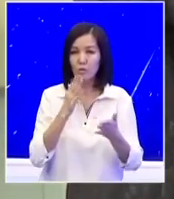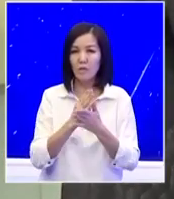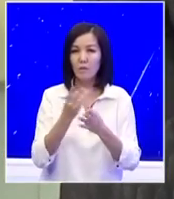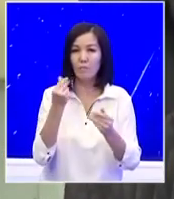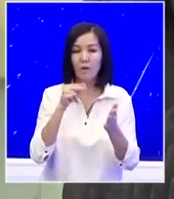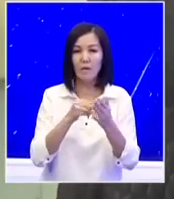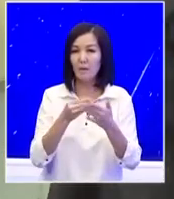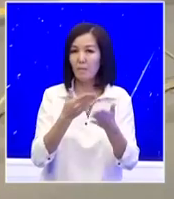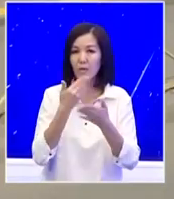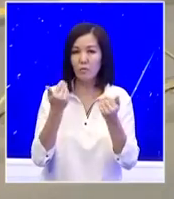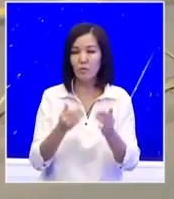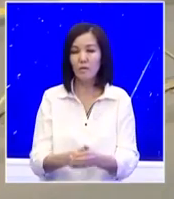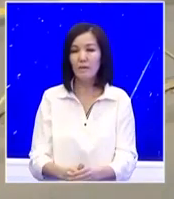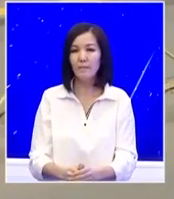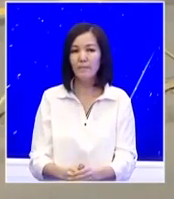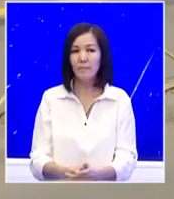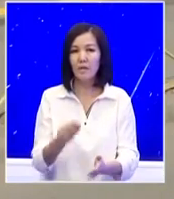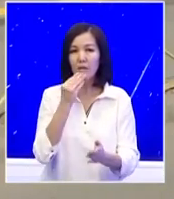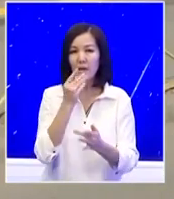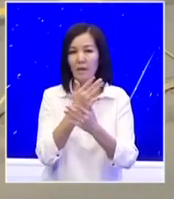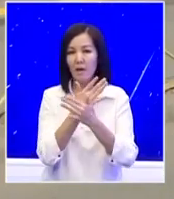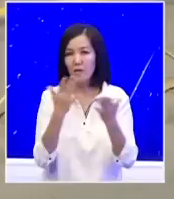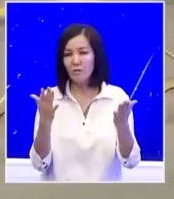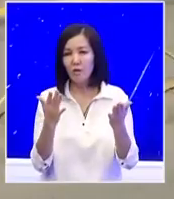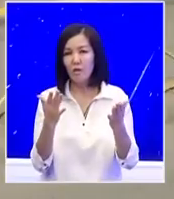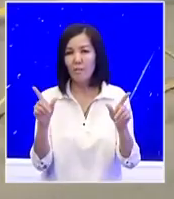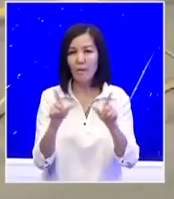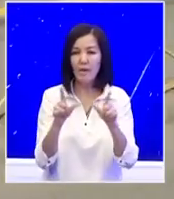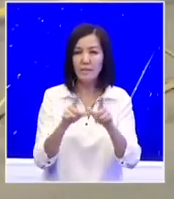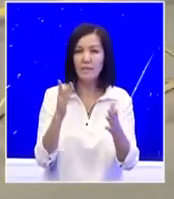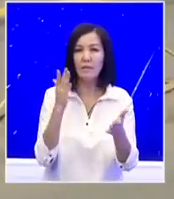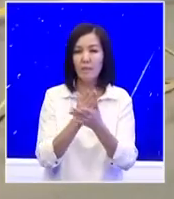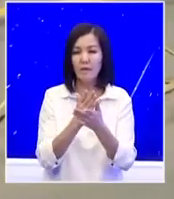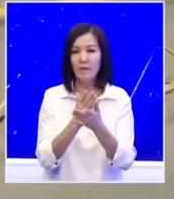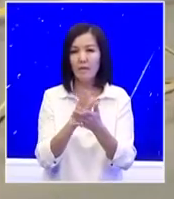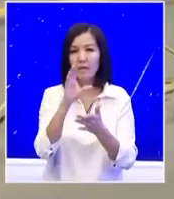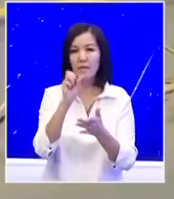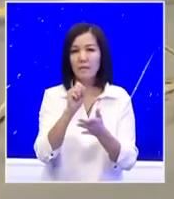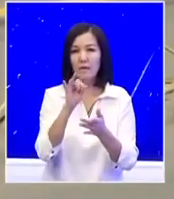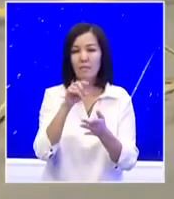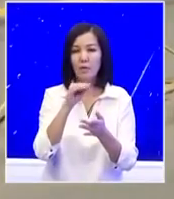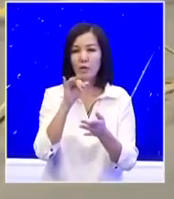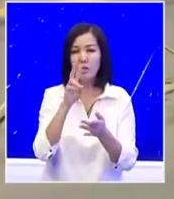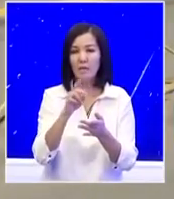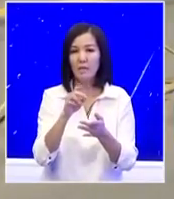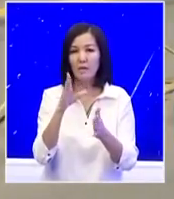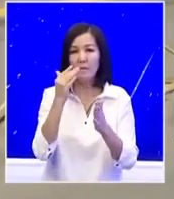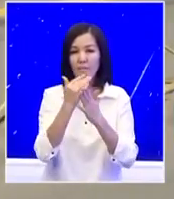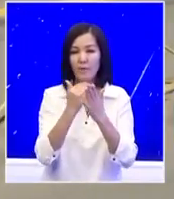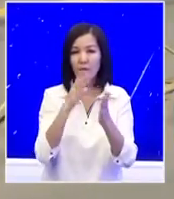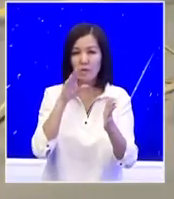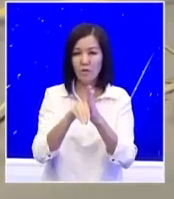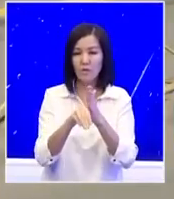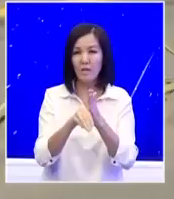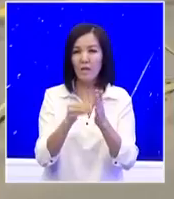бағада шарықтамаған. Продуктов питания рядом с территорией имеется у нас супермаркет Сабыржан, который входит в перечень состава. Азық